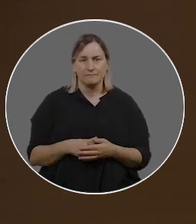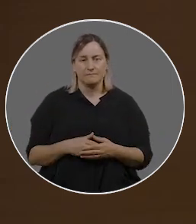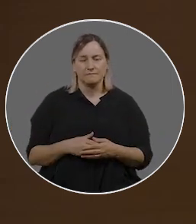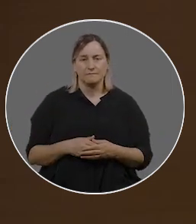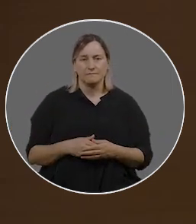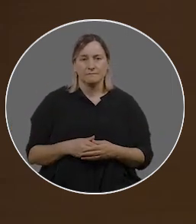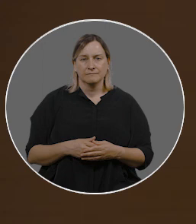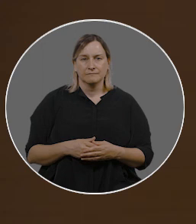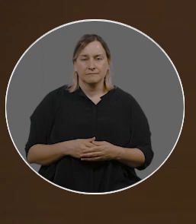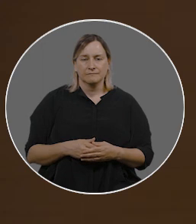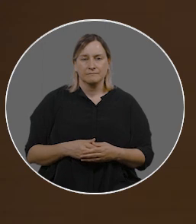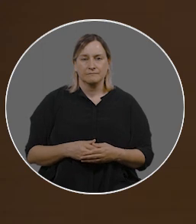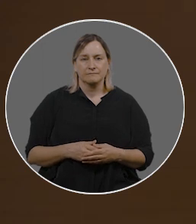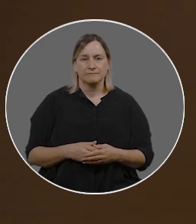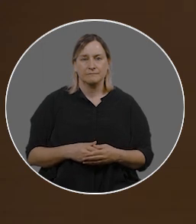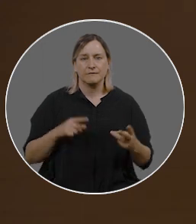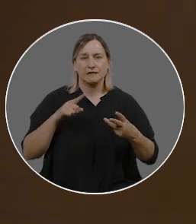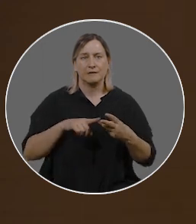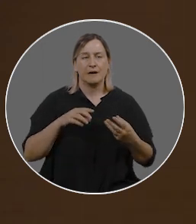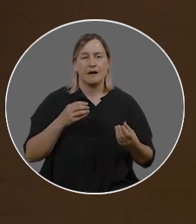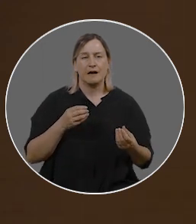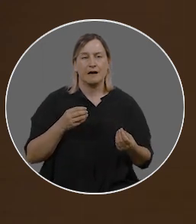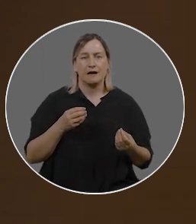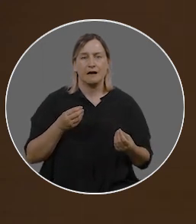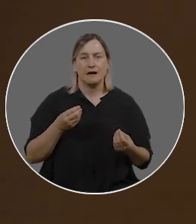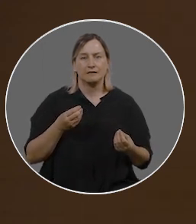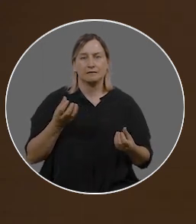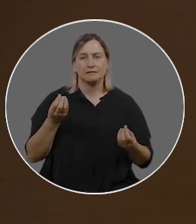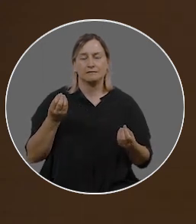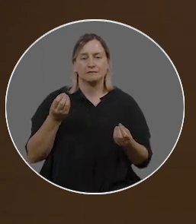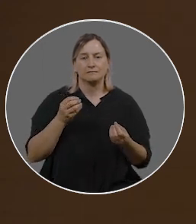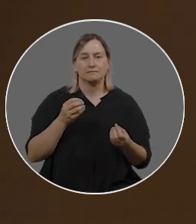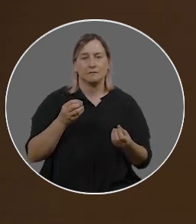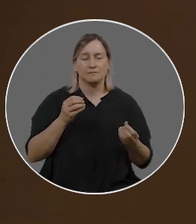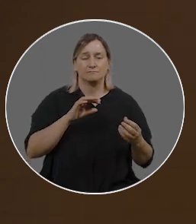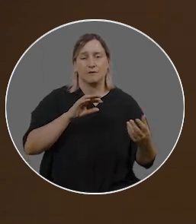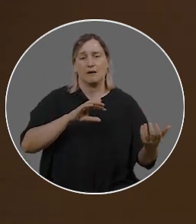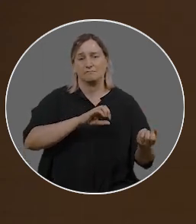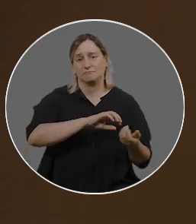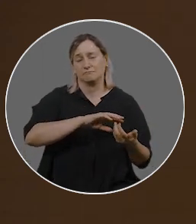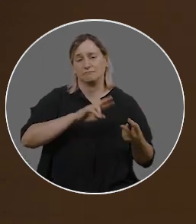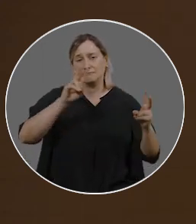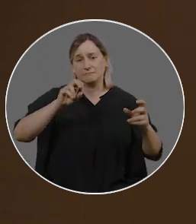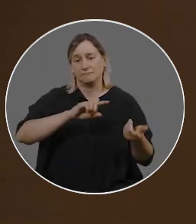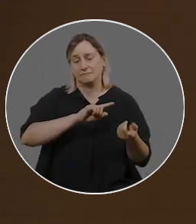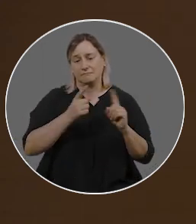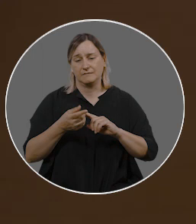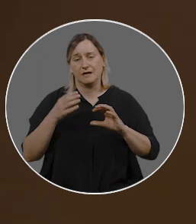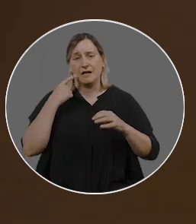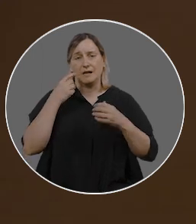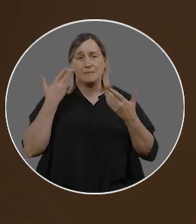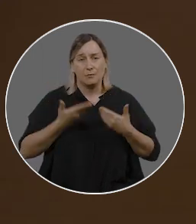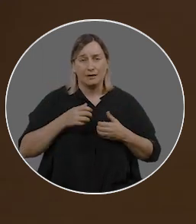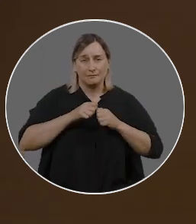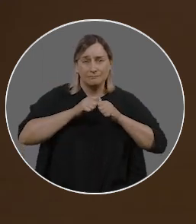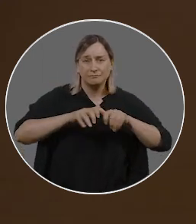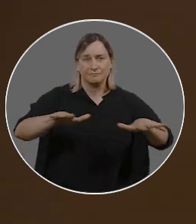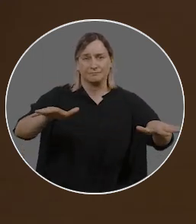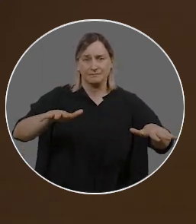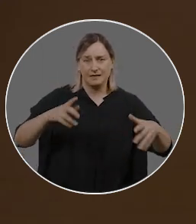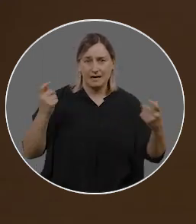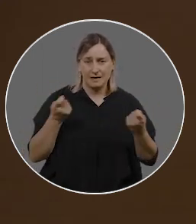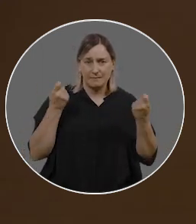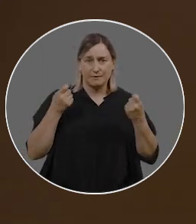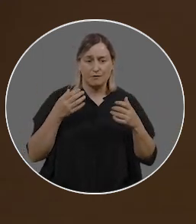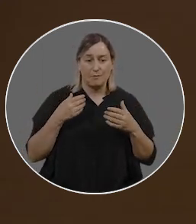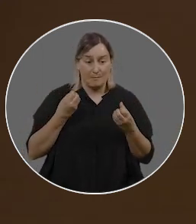fa a transferència, crec que ja ho he dit una mica abans, és importantíssim que sapiguem divulgar, que sapiguem fer